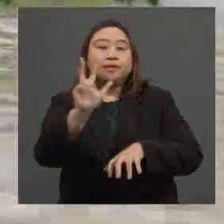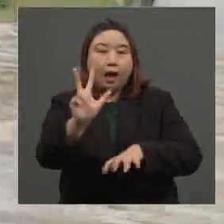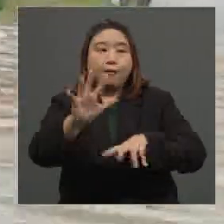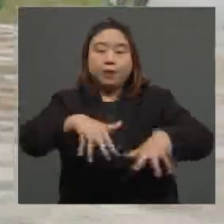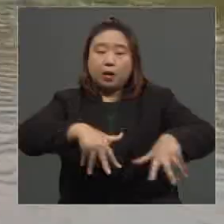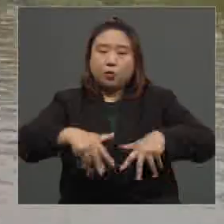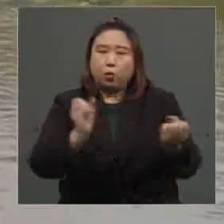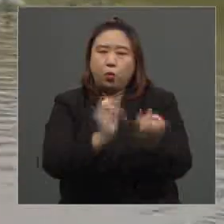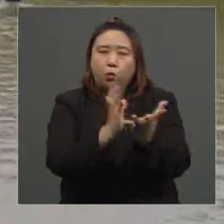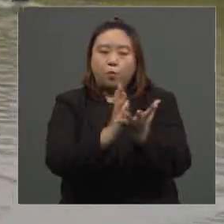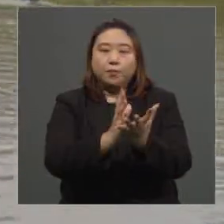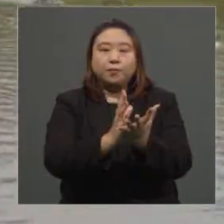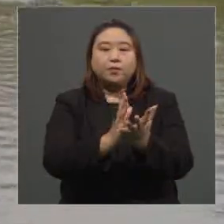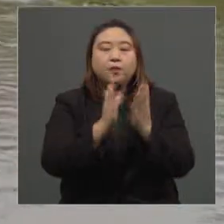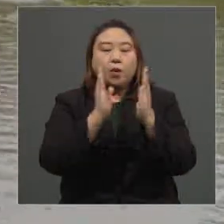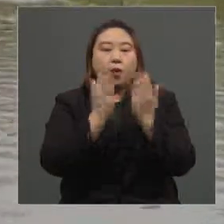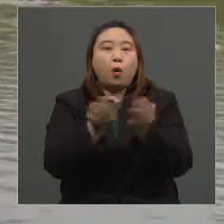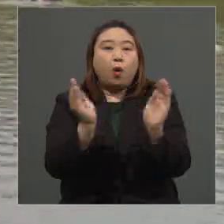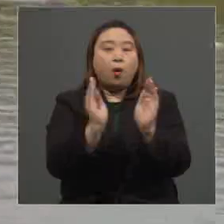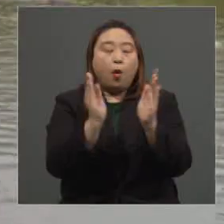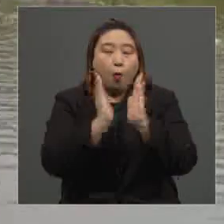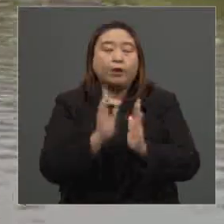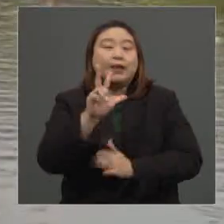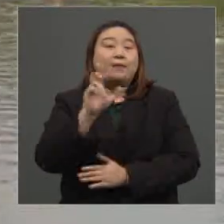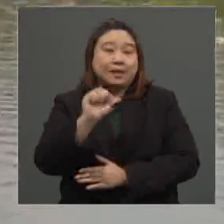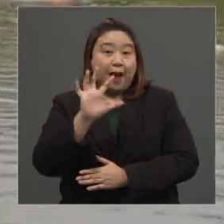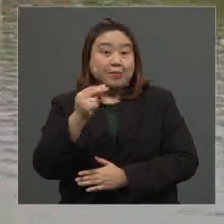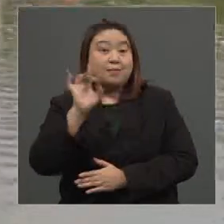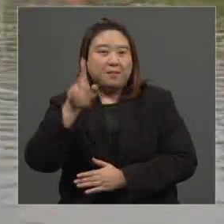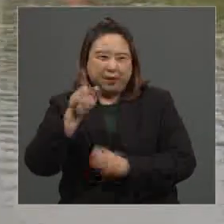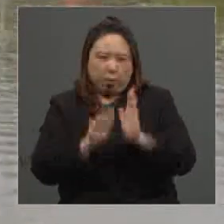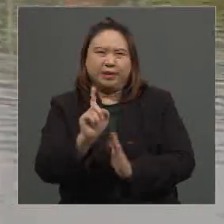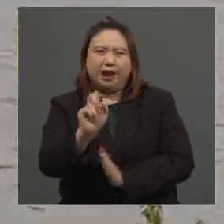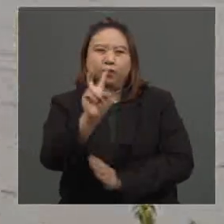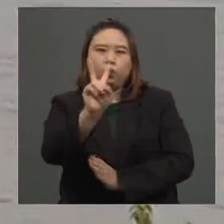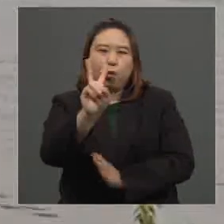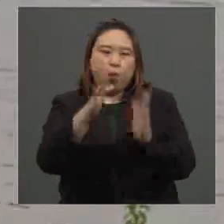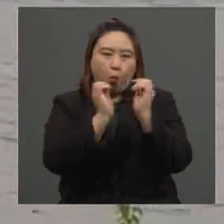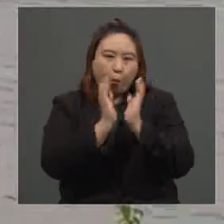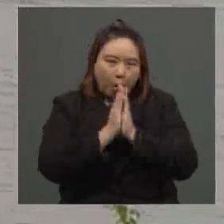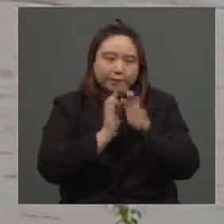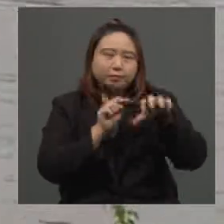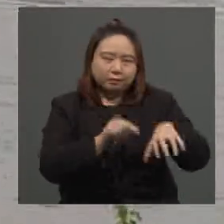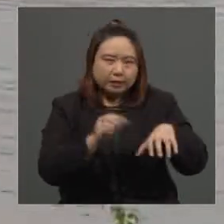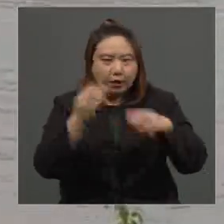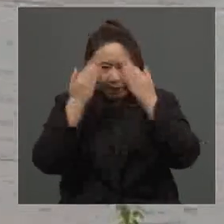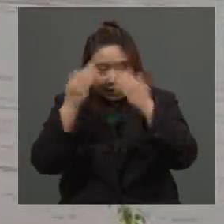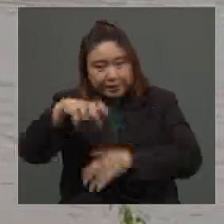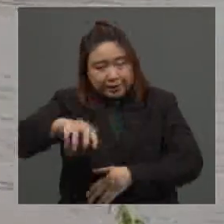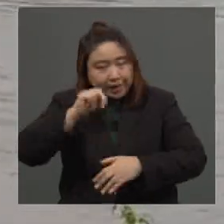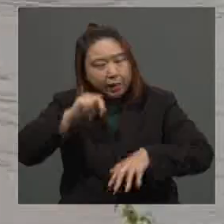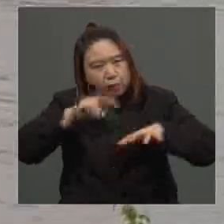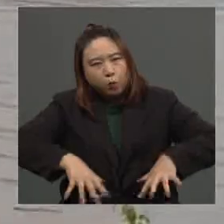ชนได้รับผลกระทบกว่า358คนมีผู้เสียชีวิต 2คนวัดและมัสยิตถูกน้ำท่วมรวมกันกว่า 70